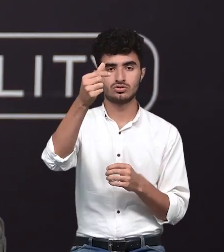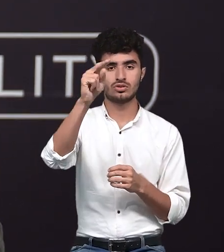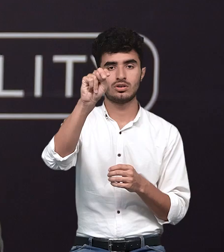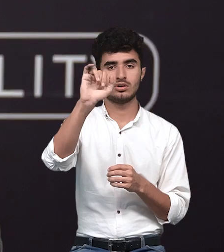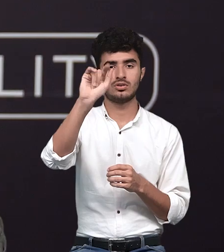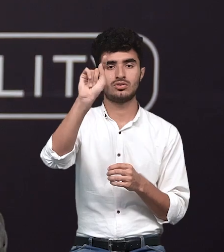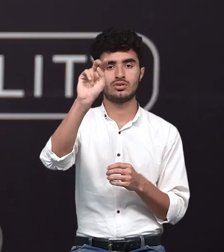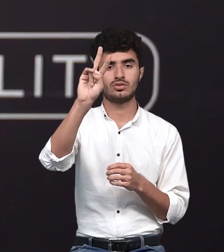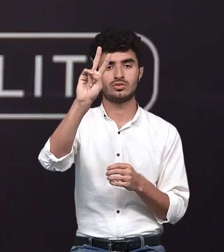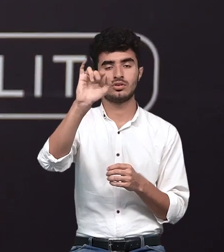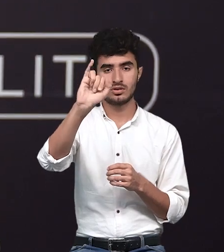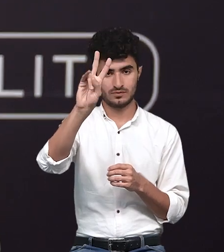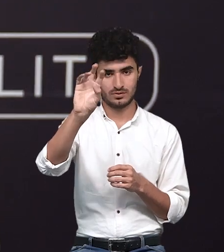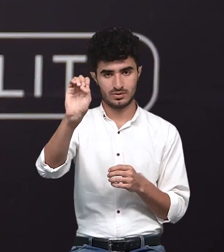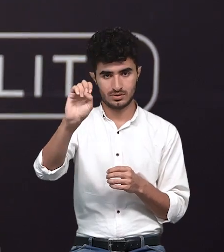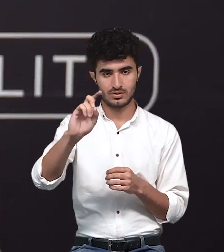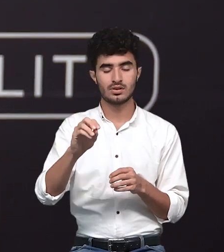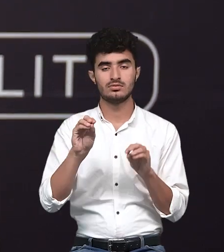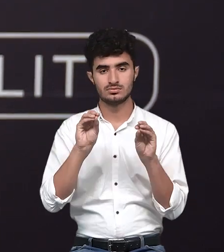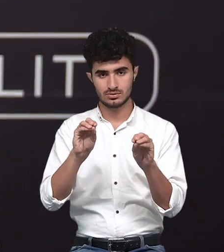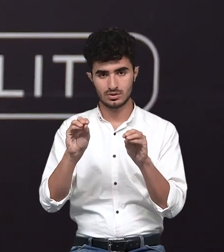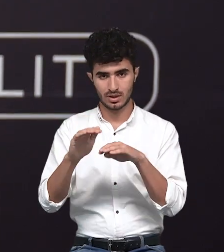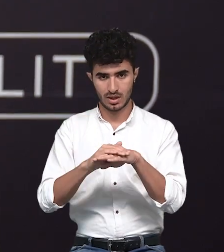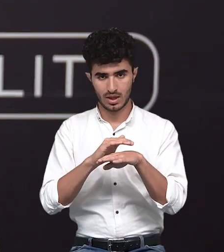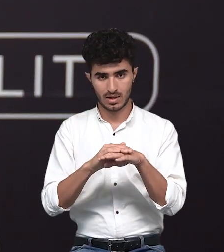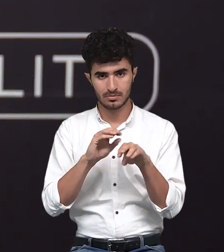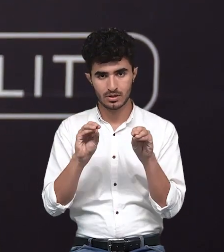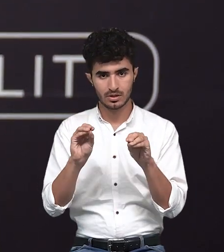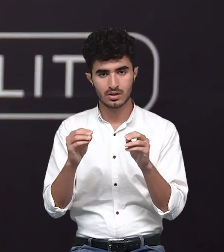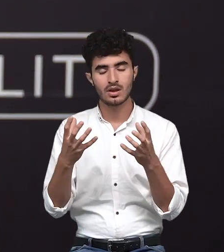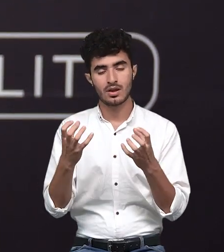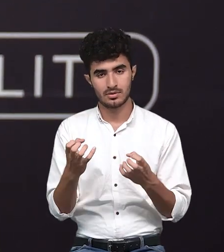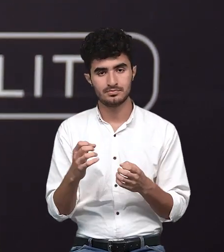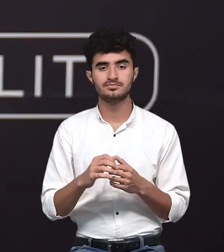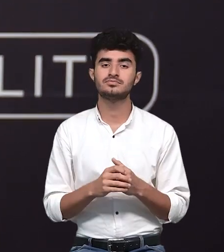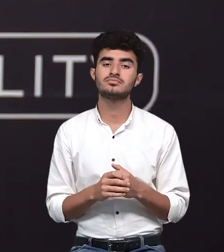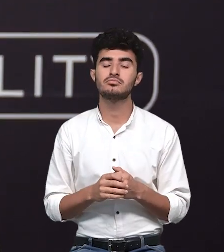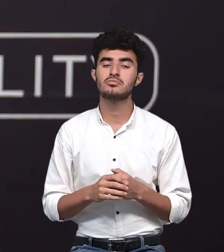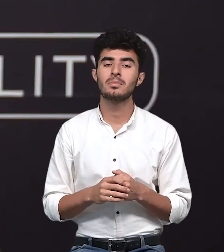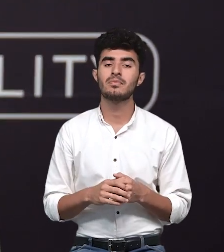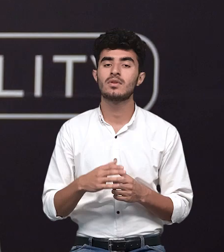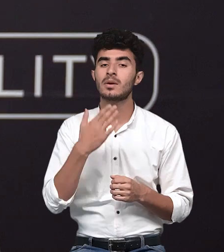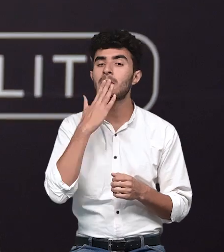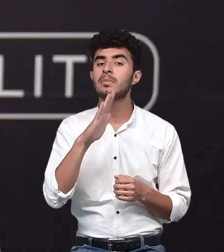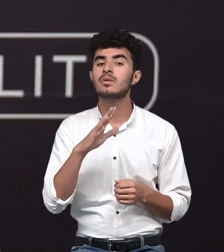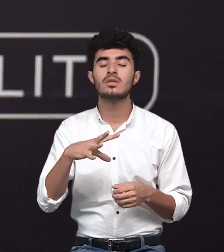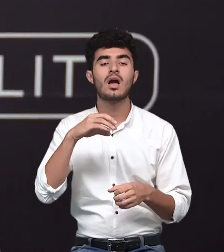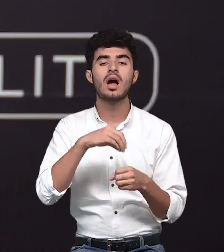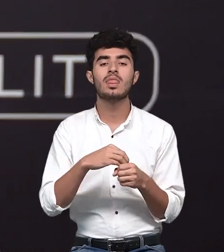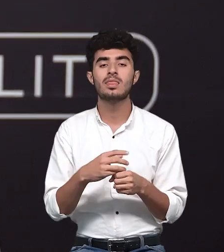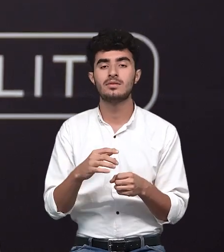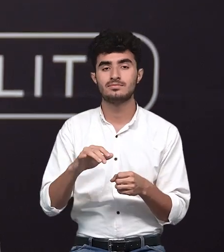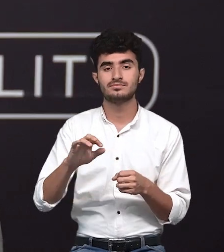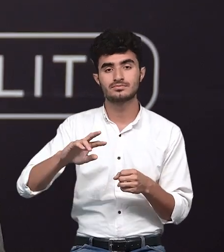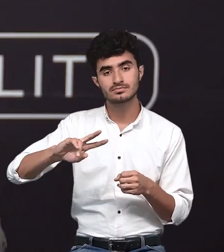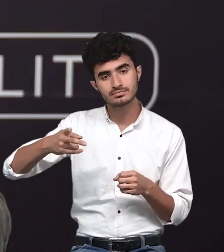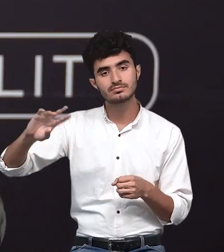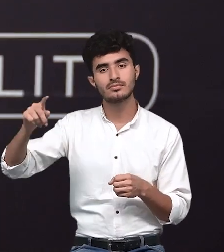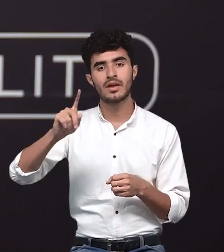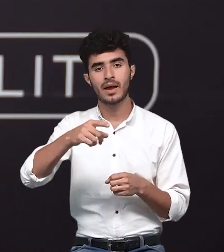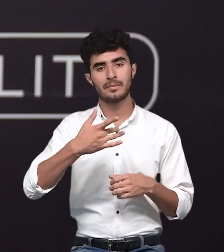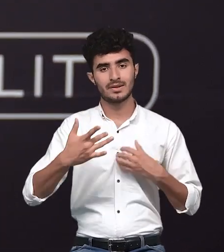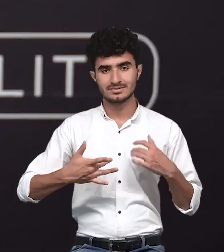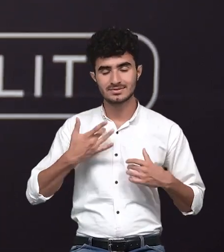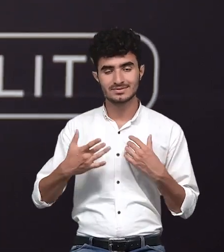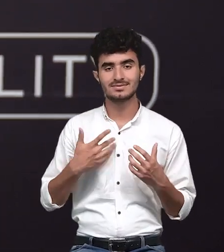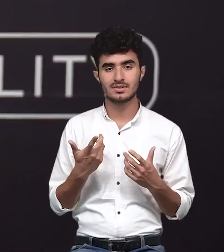تھیراپی کا ایک سمجھے کہ نئی ورژن ہے، جس میں کیا ہے کہ آپ کو آپ کے جو آڈ بیہیویئر ہیں جو اس